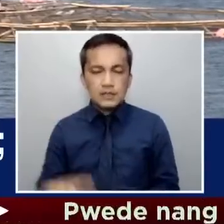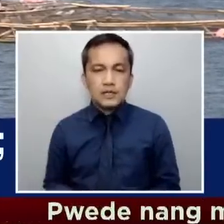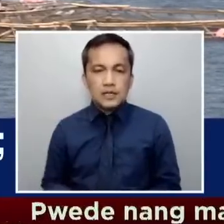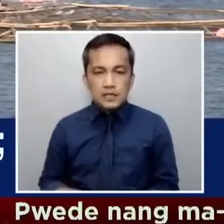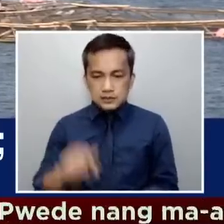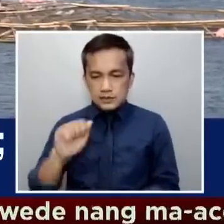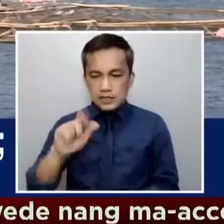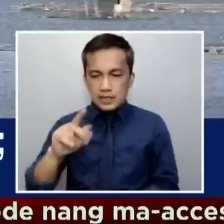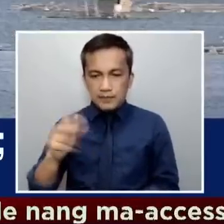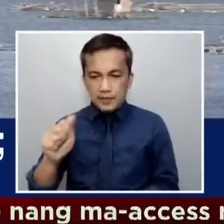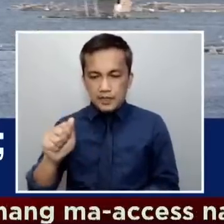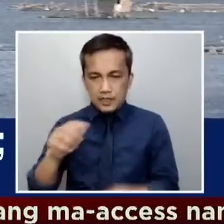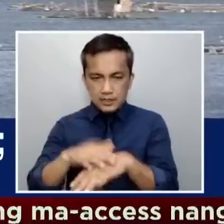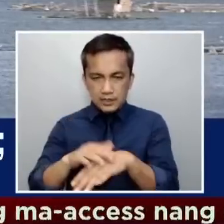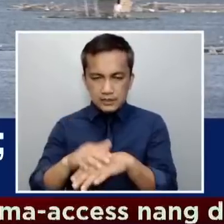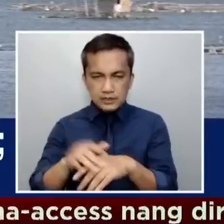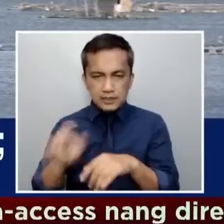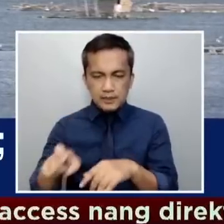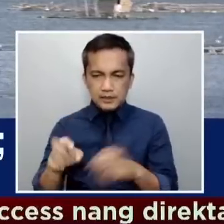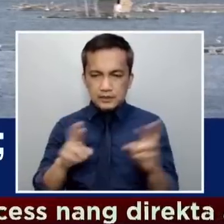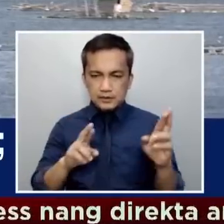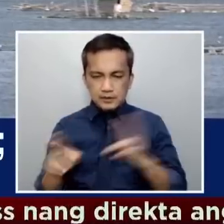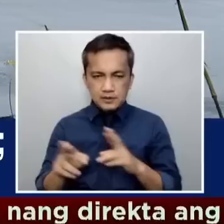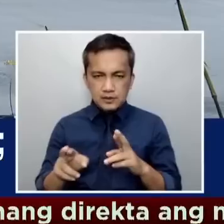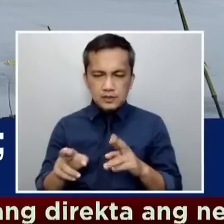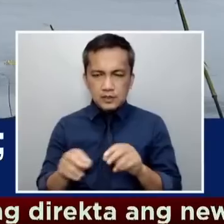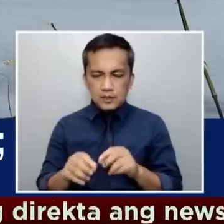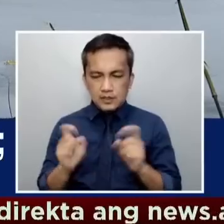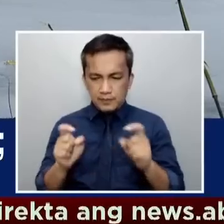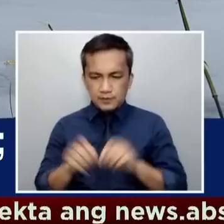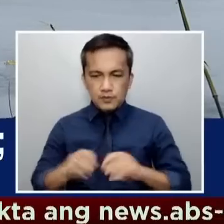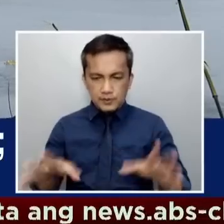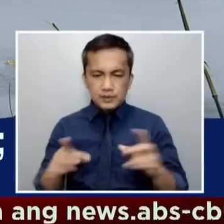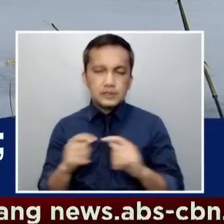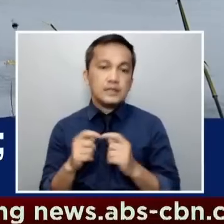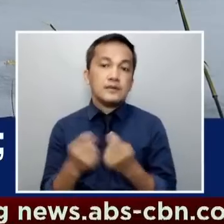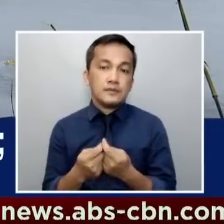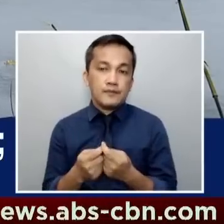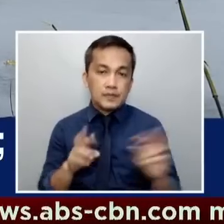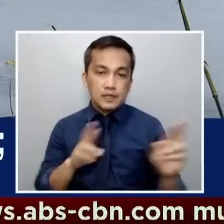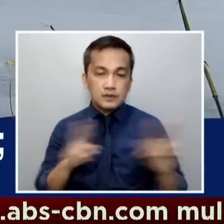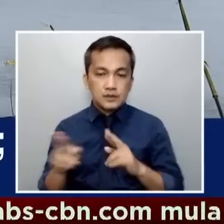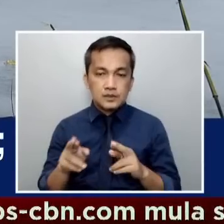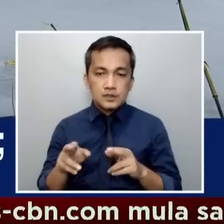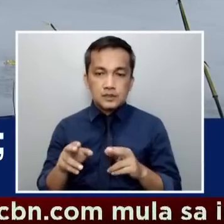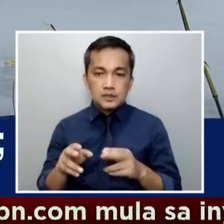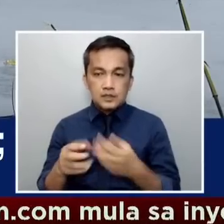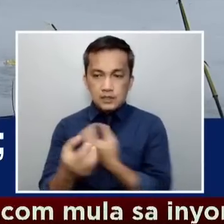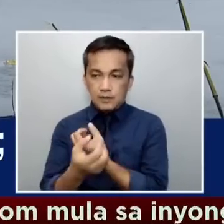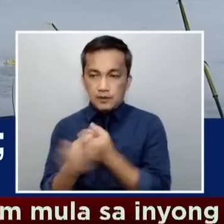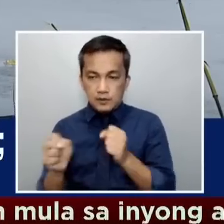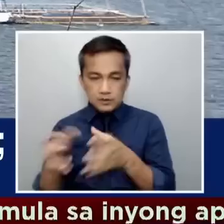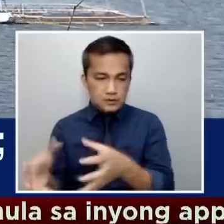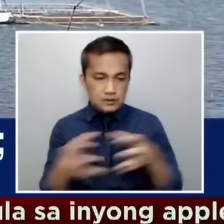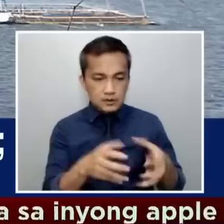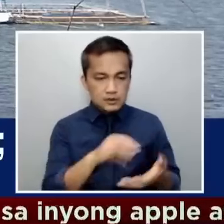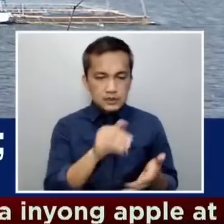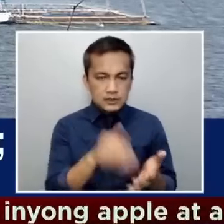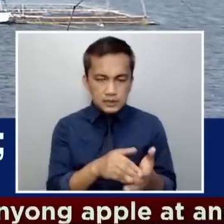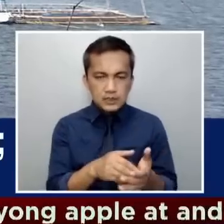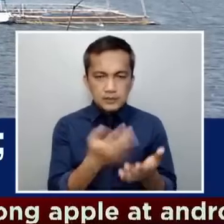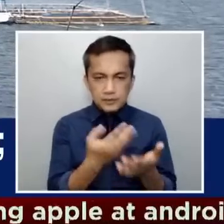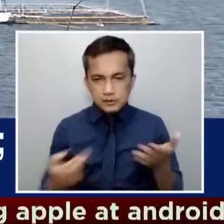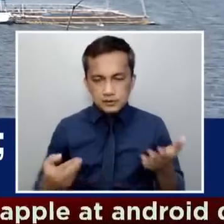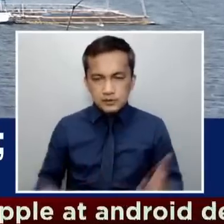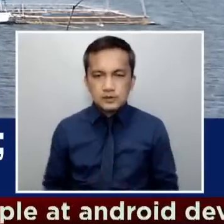Alert, dapat naka-standby na ang Rapid Deployment Teams at nakahanda na rin ang mga evacuation centers at mga resources.